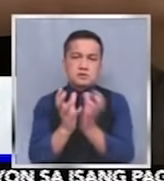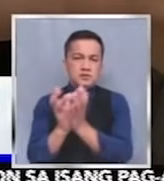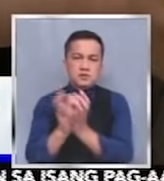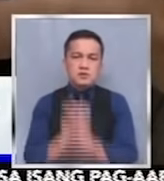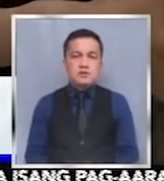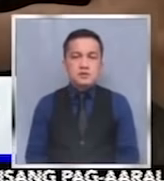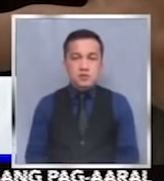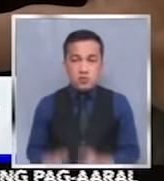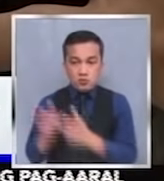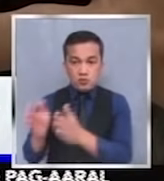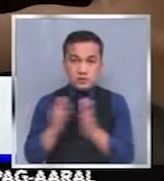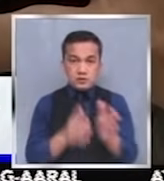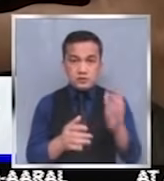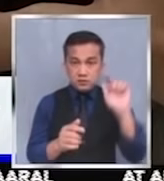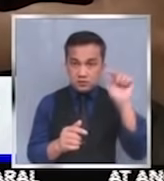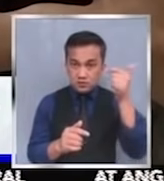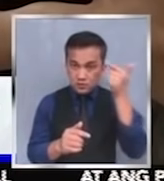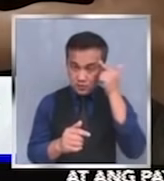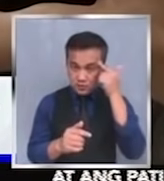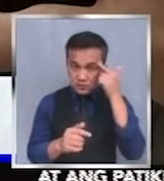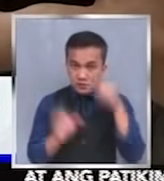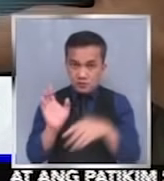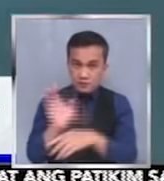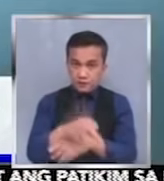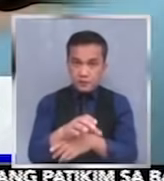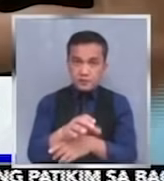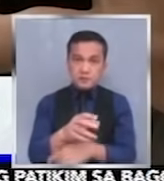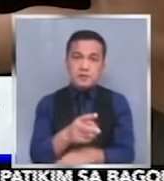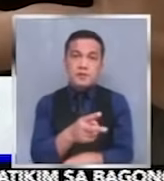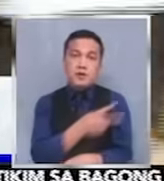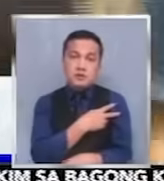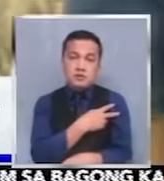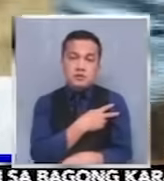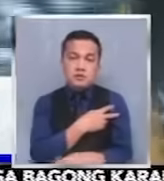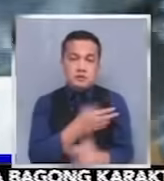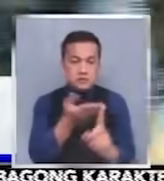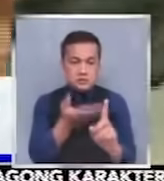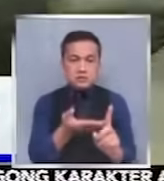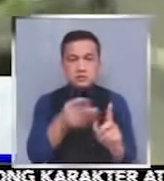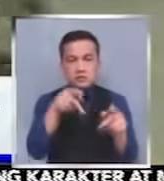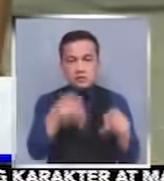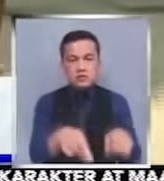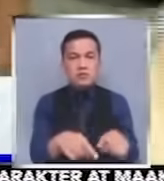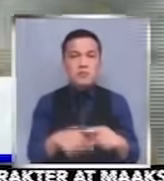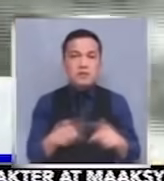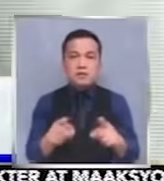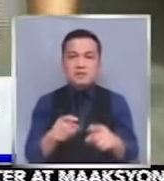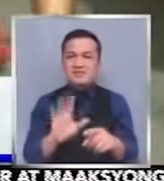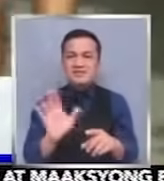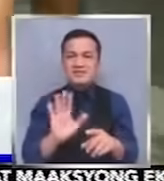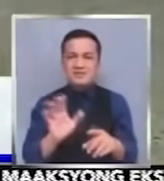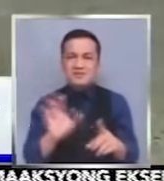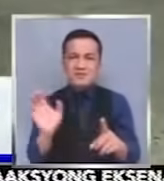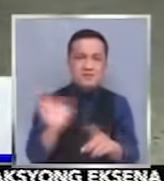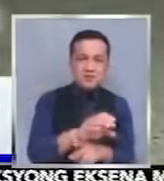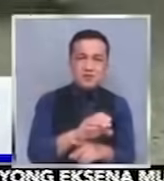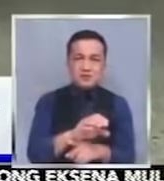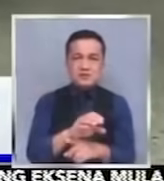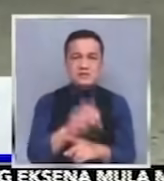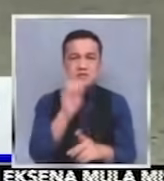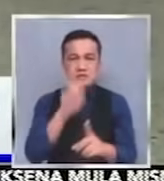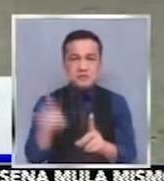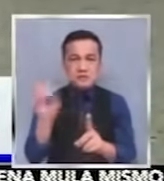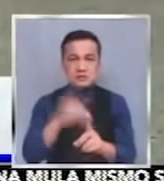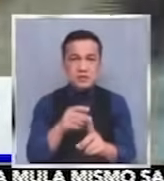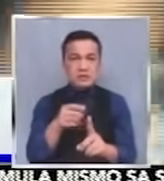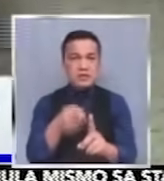ito ng gobyerno para mapuwersang magpabakuna ang isang tao. Pero hindi daw dapat pilitin at i-discriminate ng pamahalaan ang